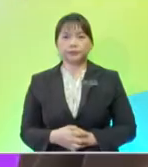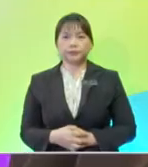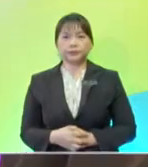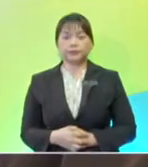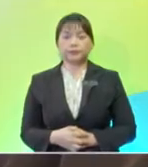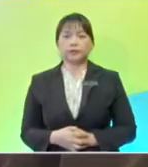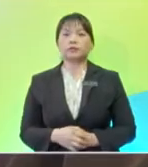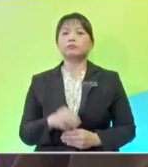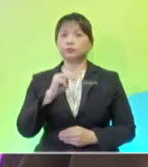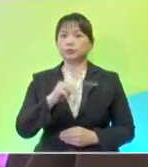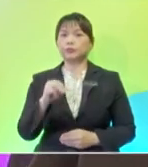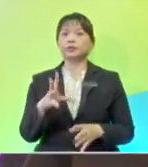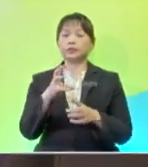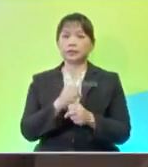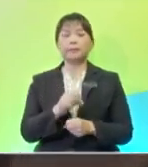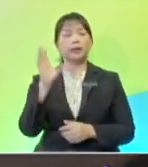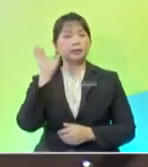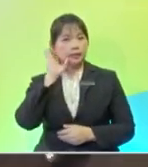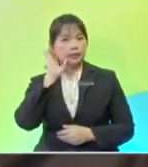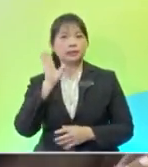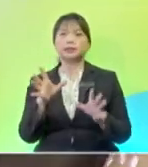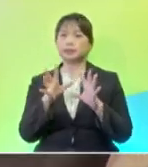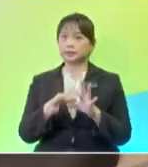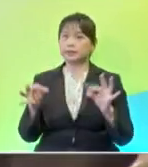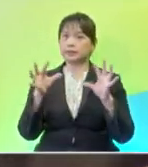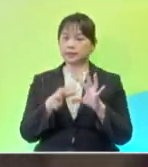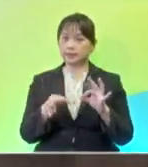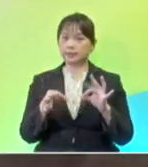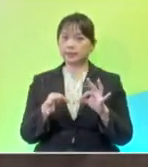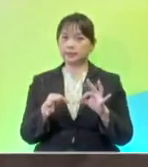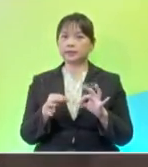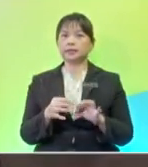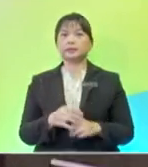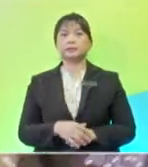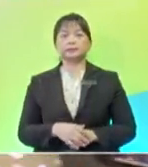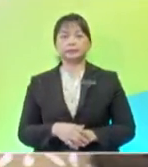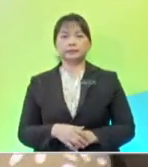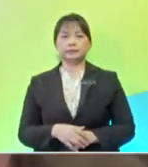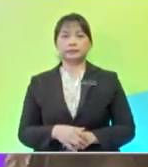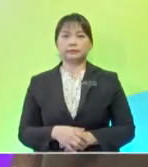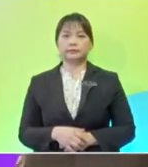burik dapat mendengar cerita tadi cerita Cikgu boleh